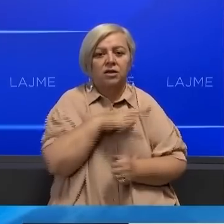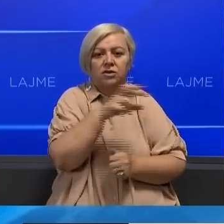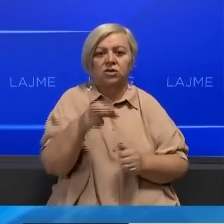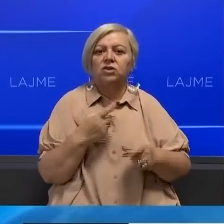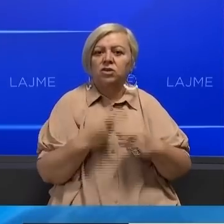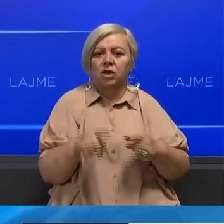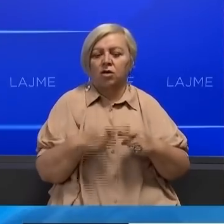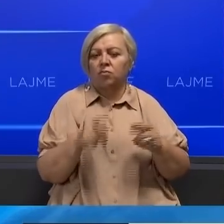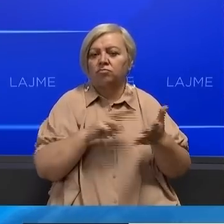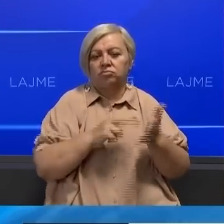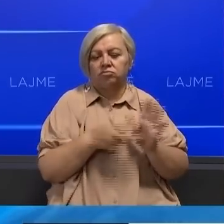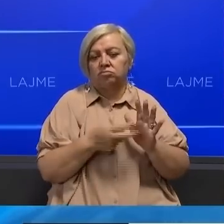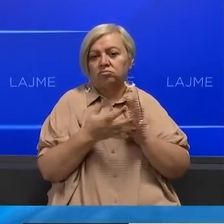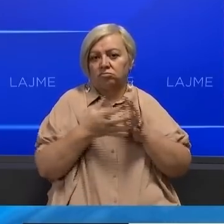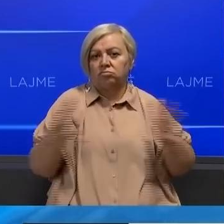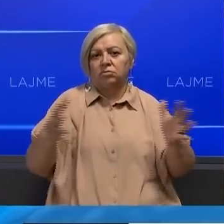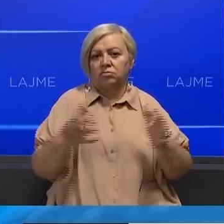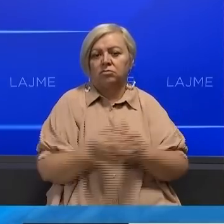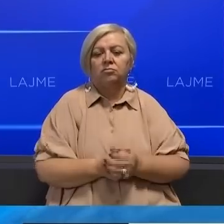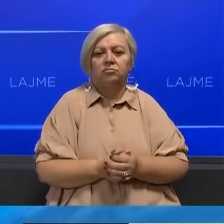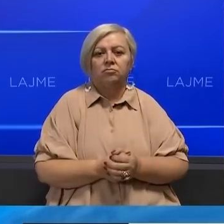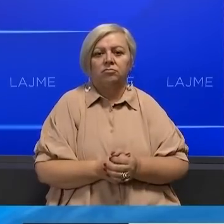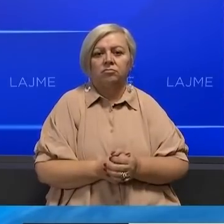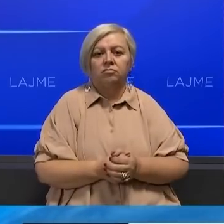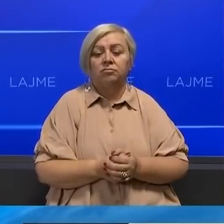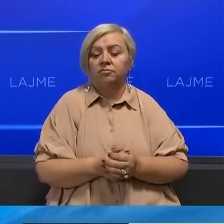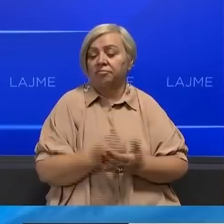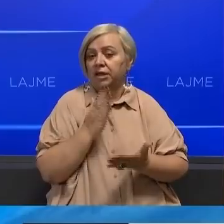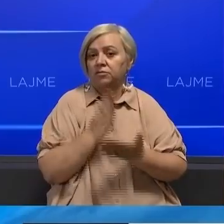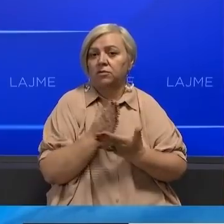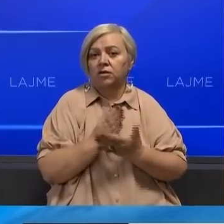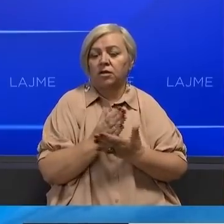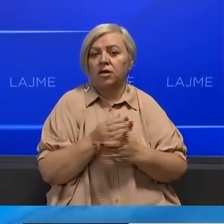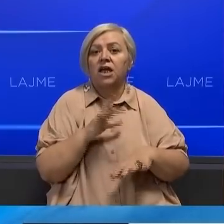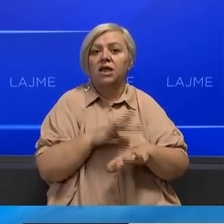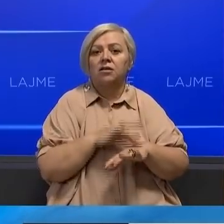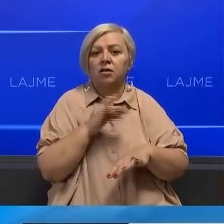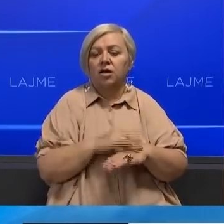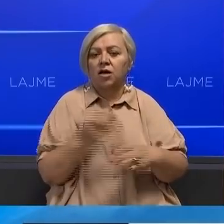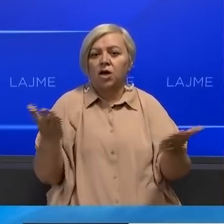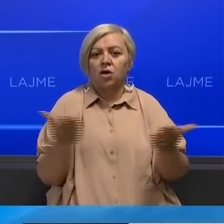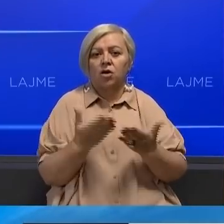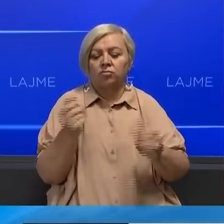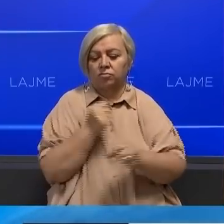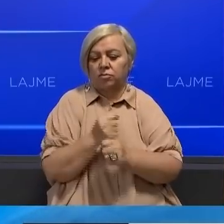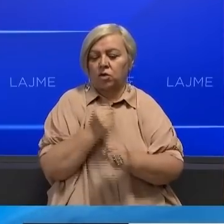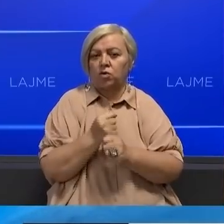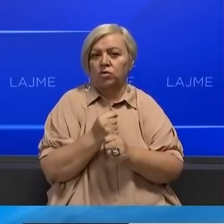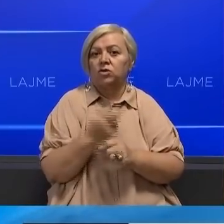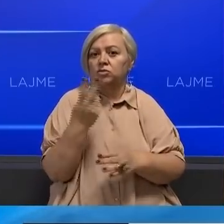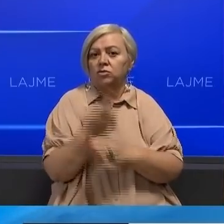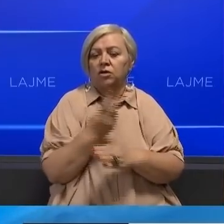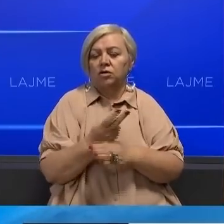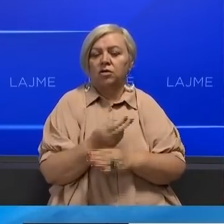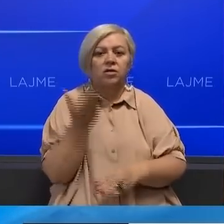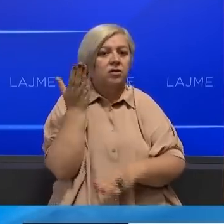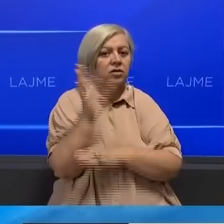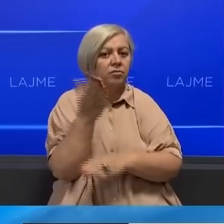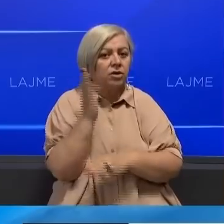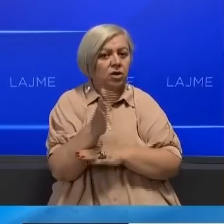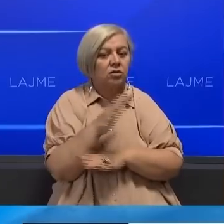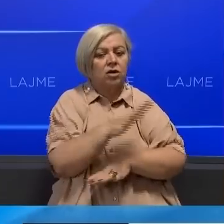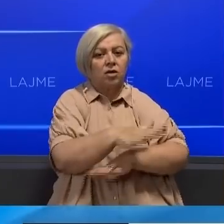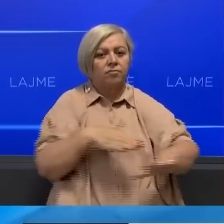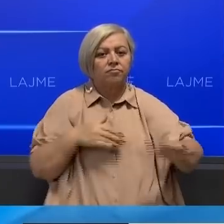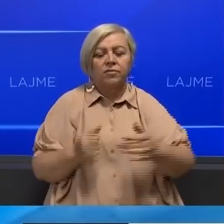shkakton probleme të mëdha në shumë procese vendit. Megjithatë, veç ideve se si mund të punohet me këto shtete, deputetët e